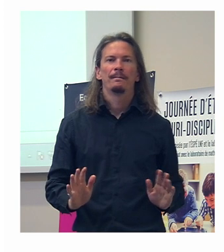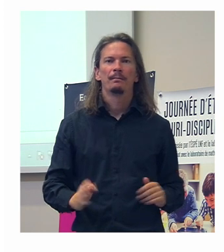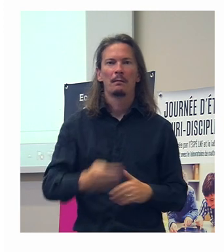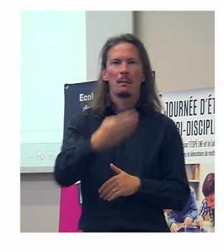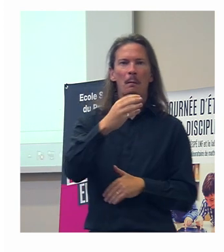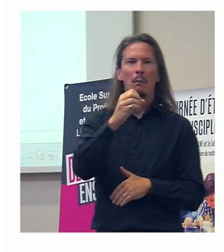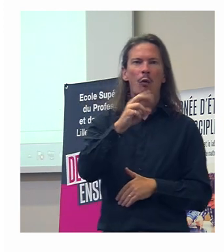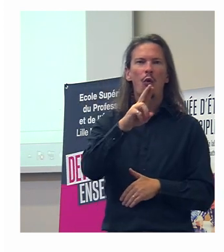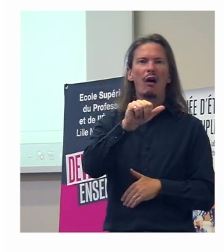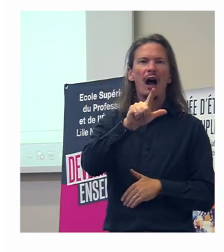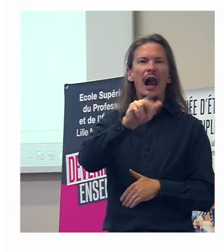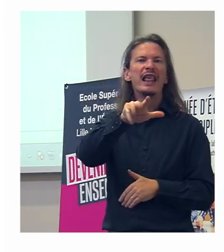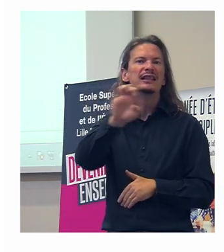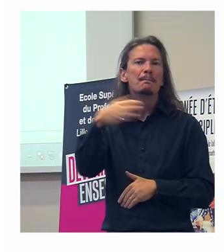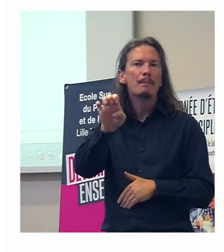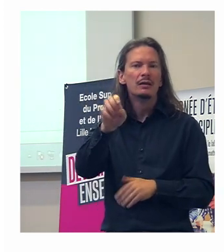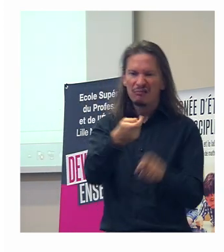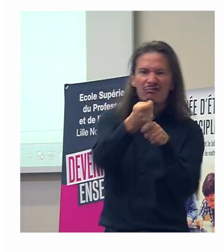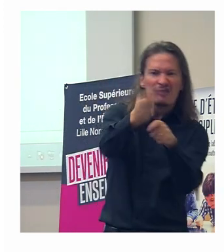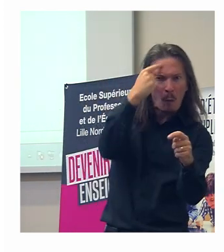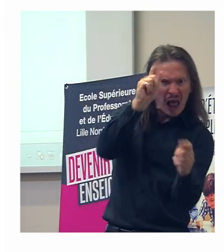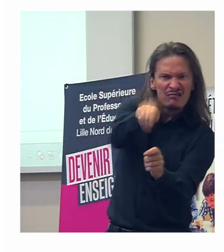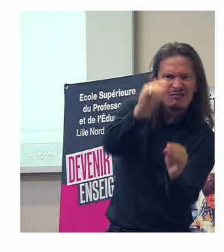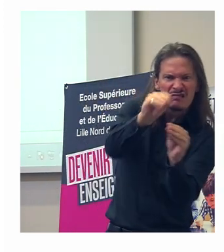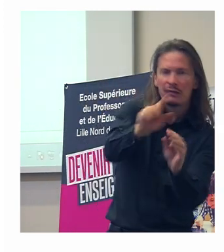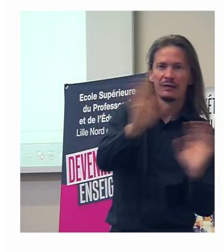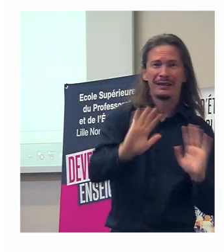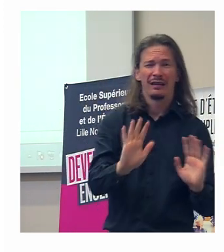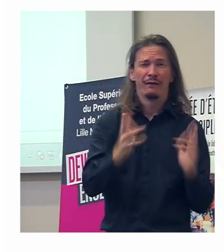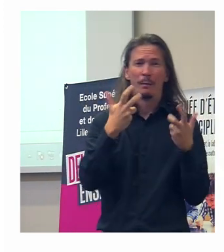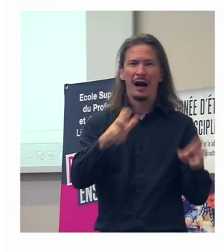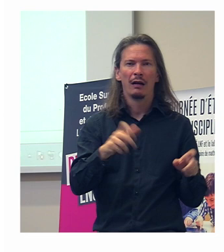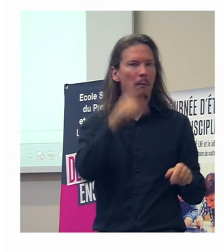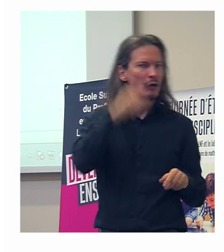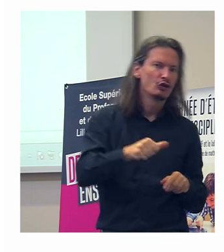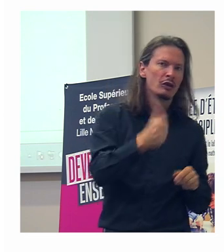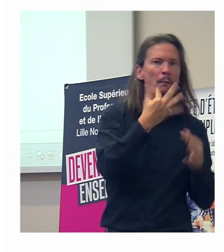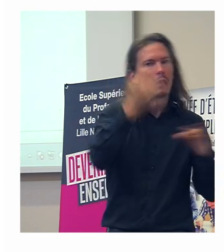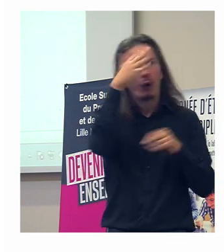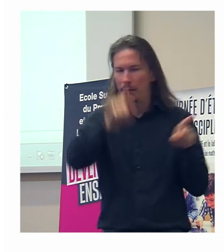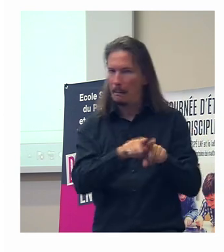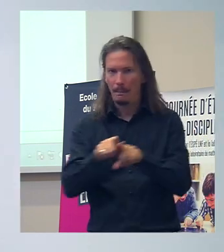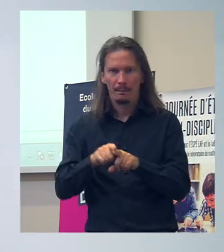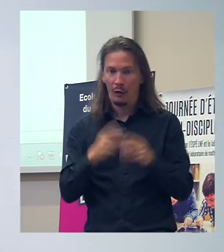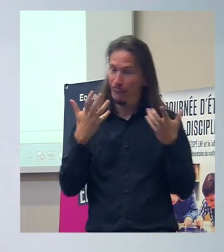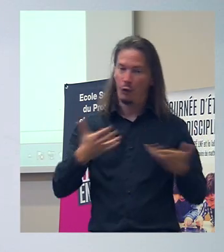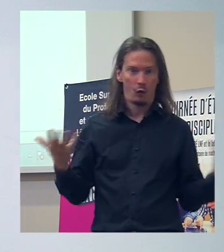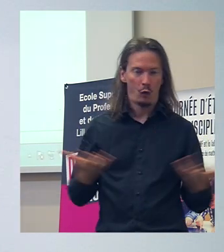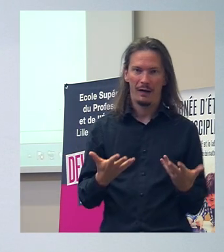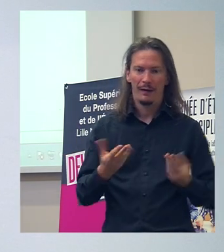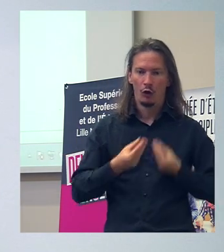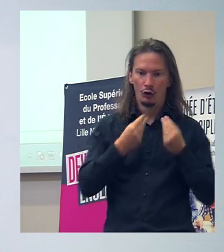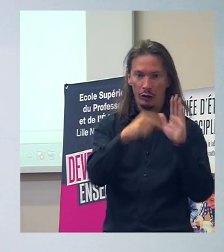soit en Belgique ou ailleurs d'ailleurs. Hein, ce n'est pas ça qu'on veut faire. Ce qu'on veut, c'est faire discuter et réfléchir